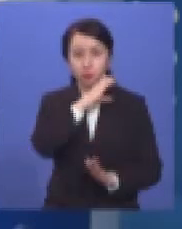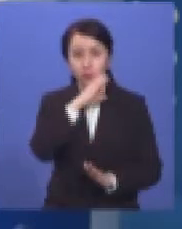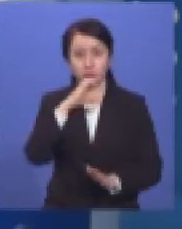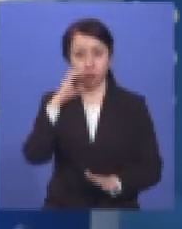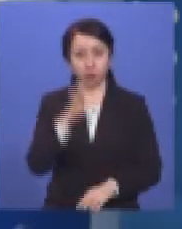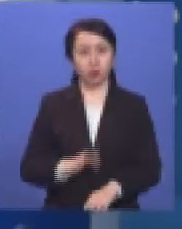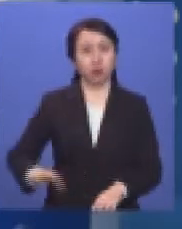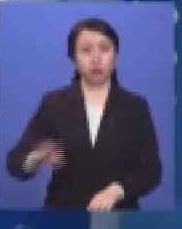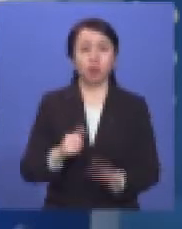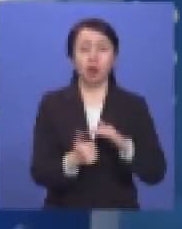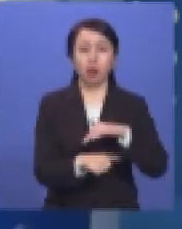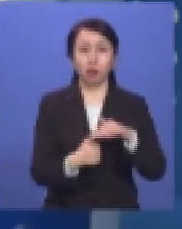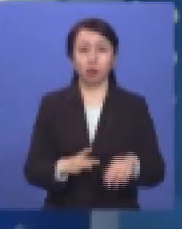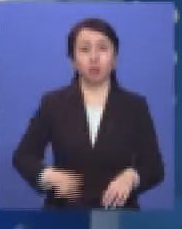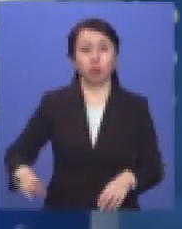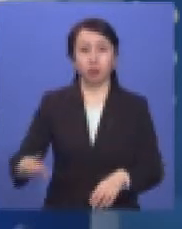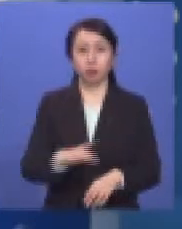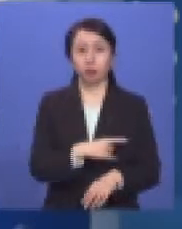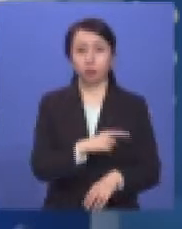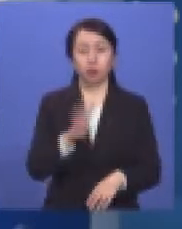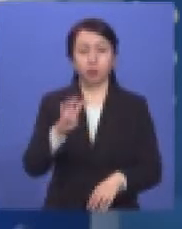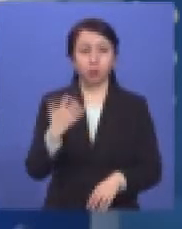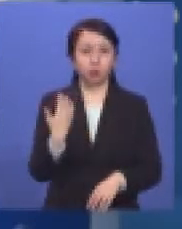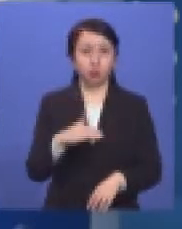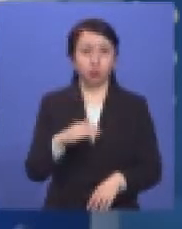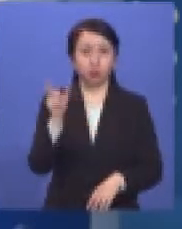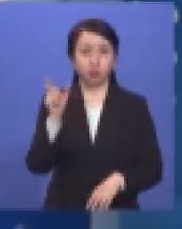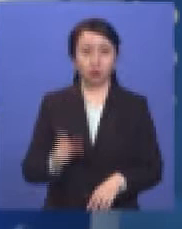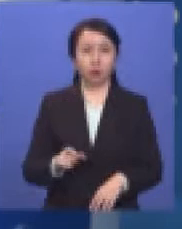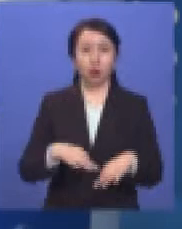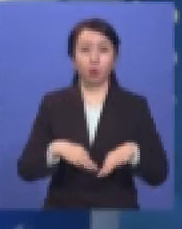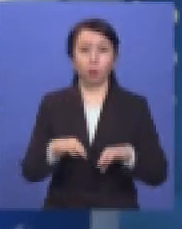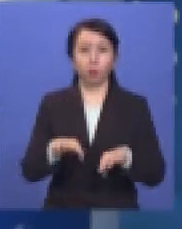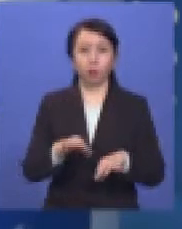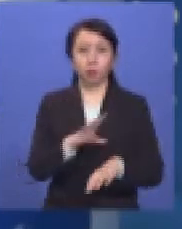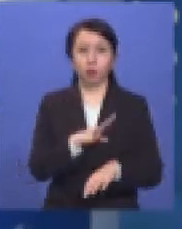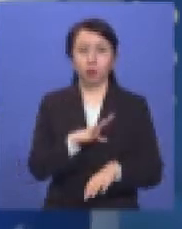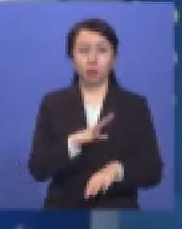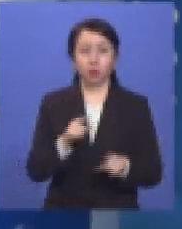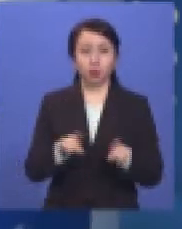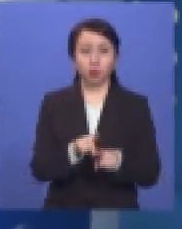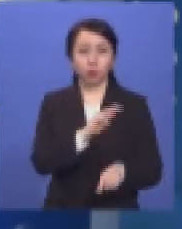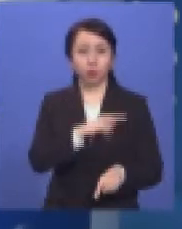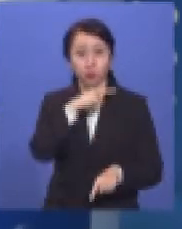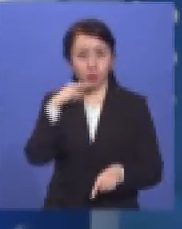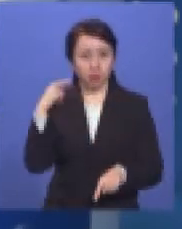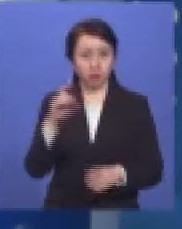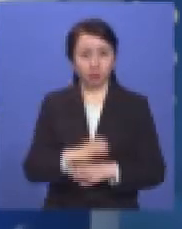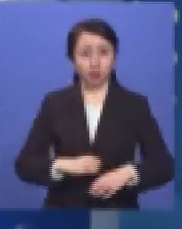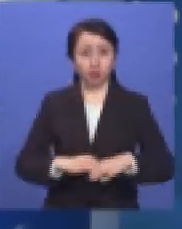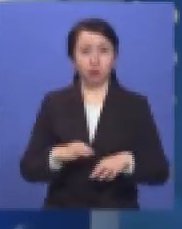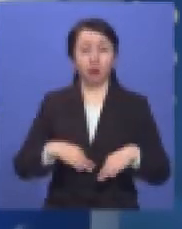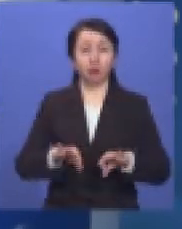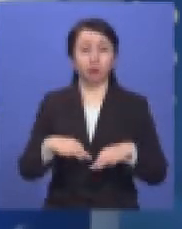солтүстік Қазақстан облысында Армения республикасынан әкелінген 450-ден астам автокөлік тіркелген. Дәл осындай жұмыс Ресей Федерациясынан